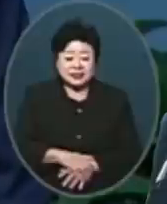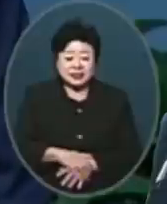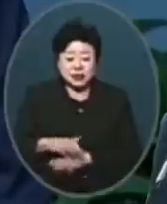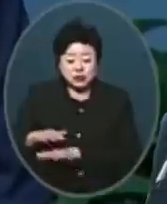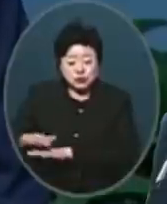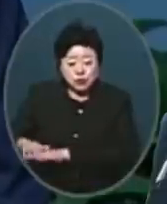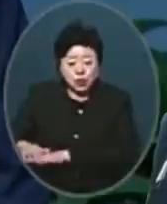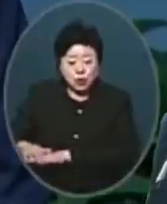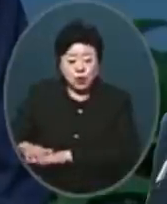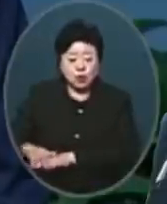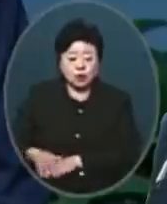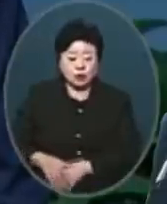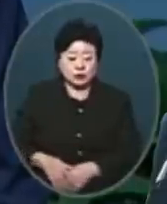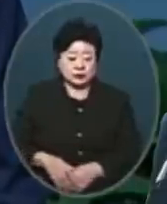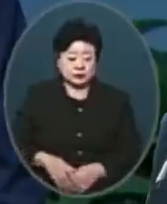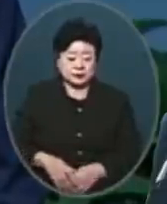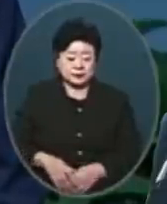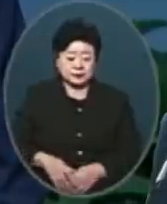놓아두고 꿀에 엎드려서